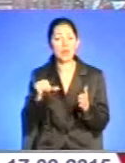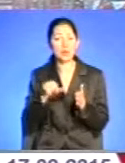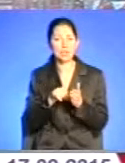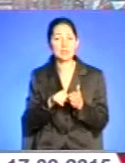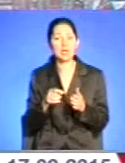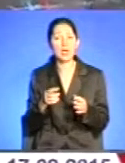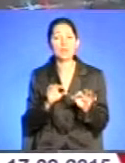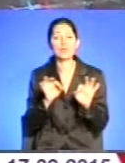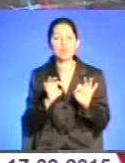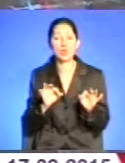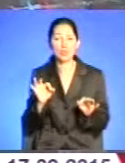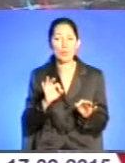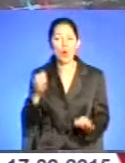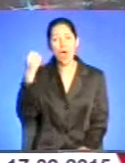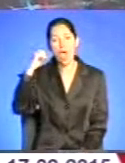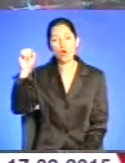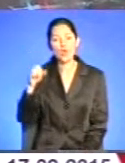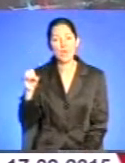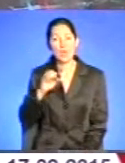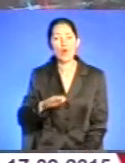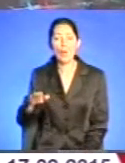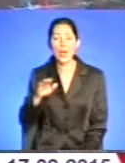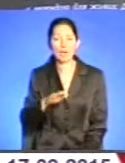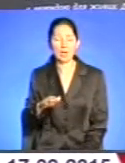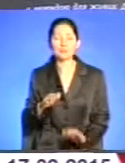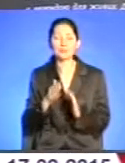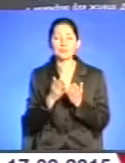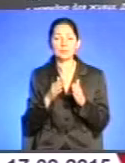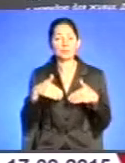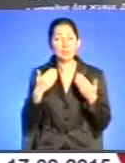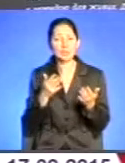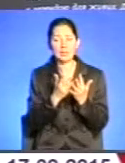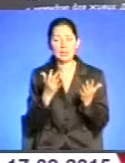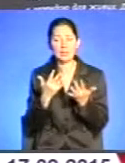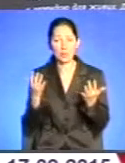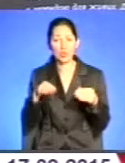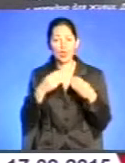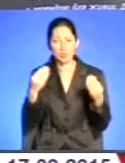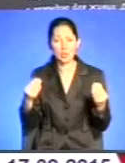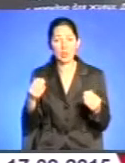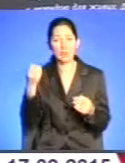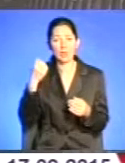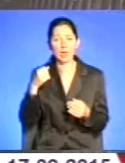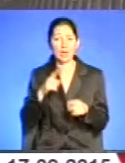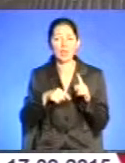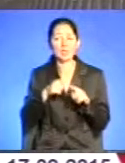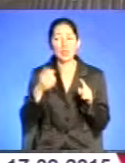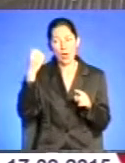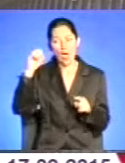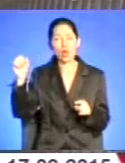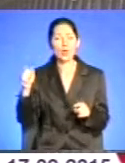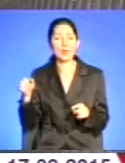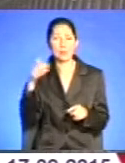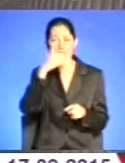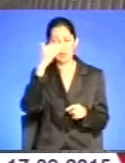героїв Євромайдану. На презентації книги були рідні героїв Небесної сотні. Всі вони знайомі, адже за останній рік бачились